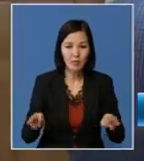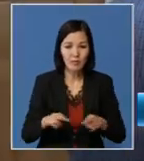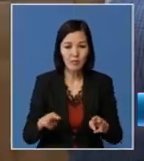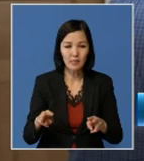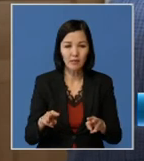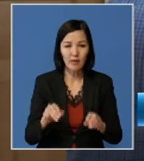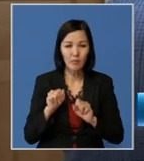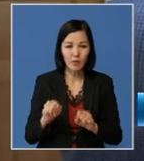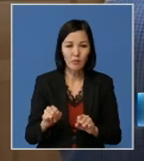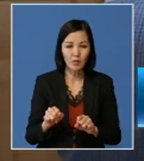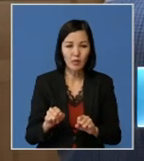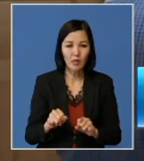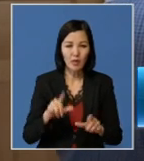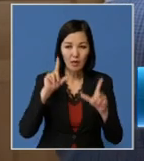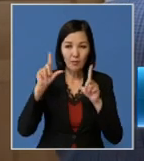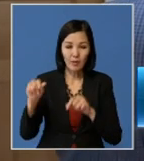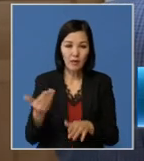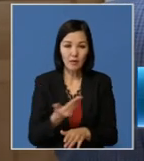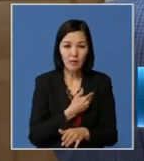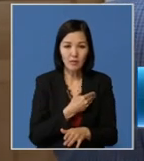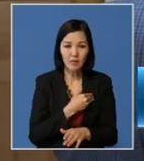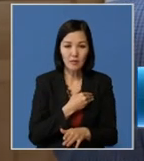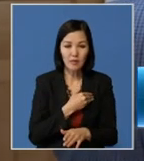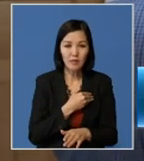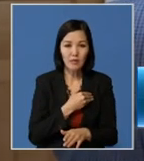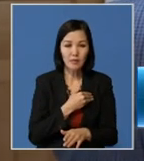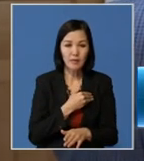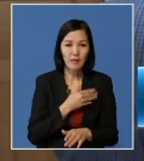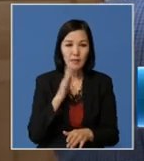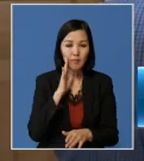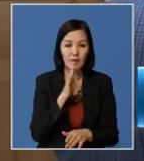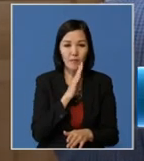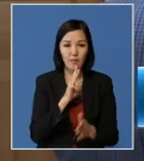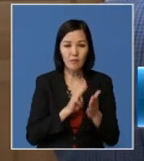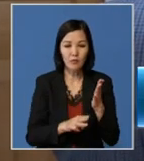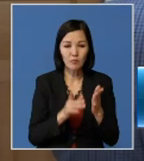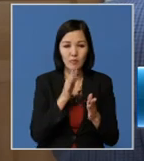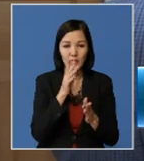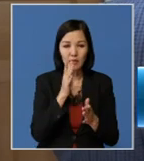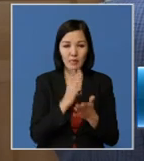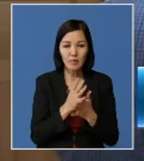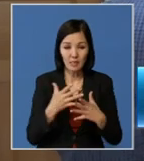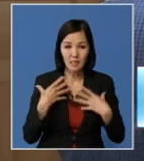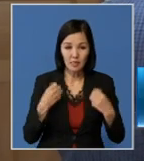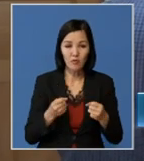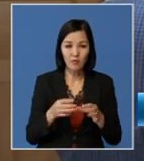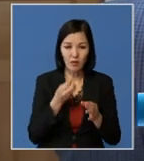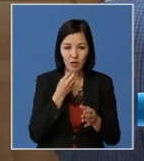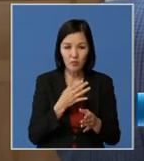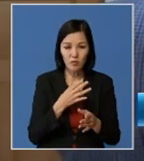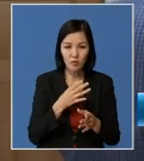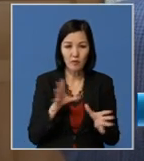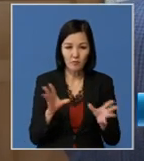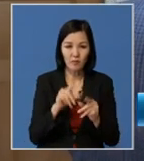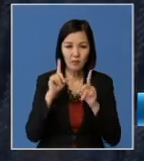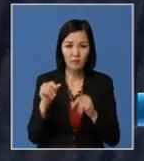Спасибо работникам Министерства обороны. Планируем поездку в Австрию. Ну, мама нас уже почти 80 лет. Если маме позволит здоровье, мы ее, конечно, свозим. А так, да,